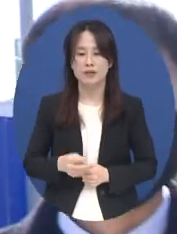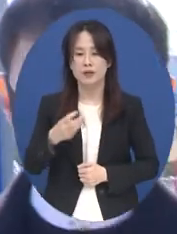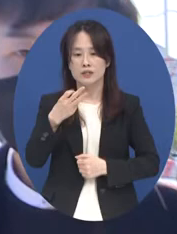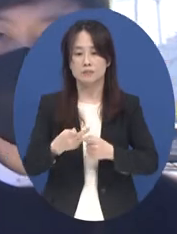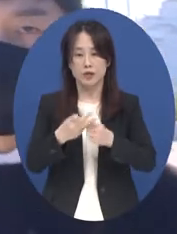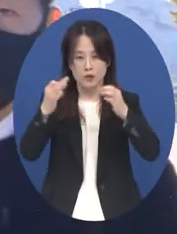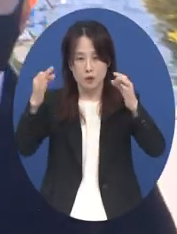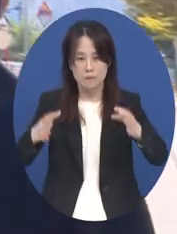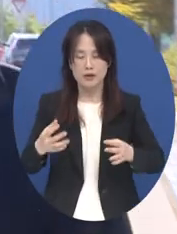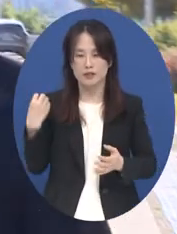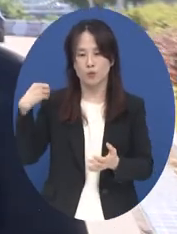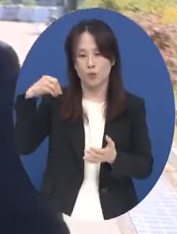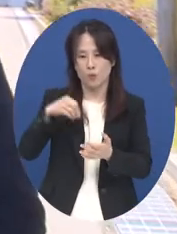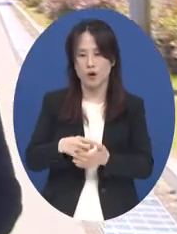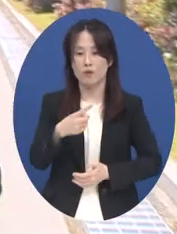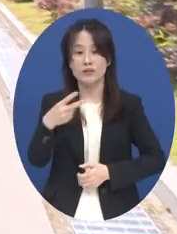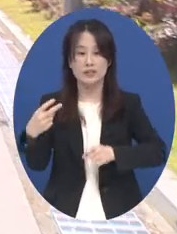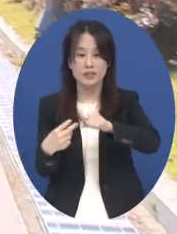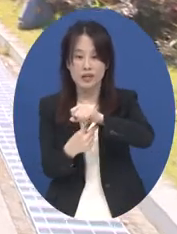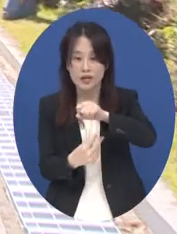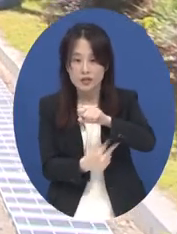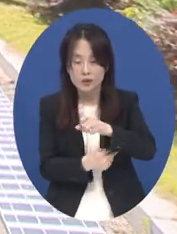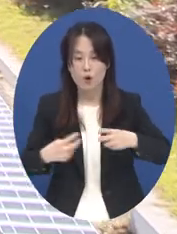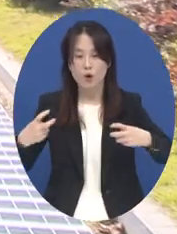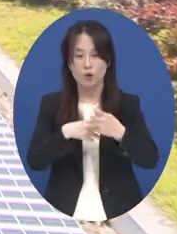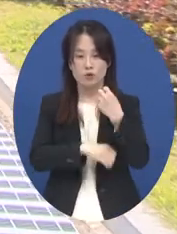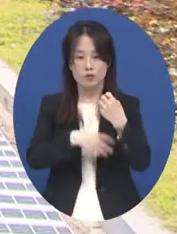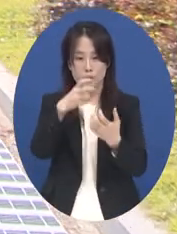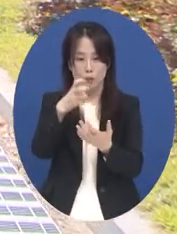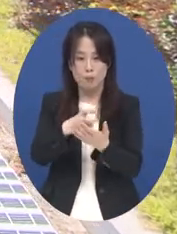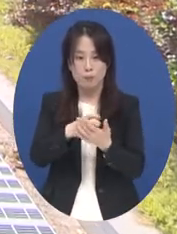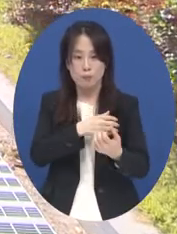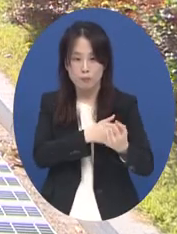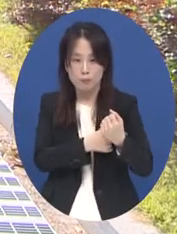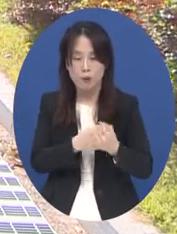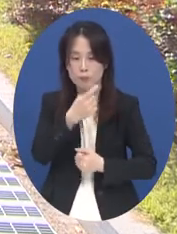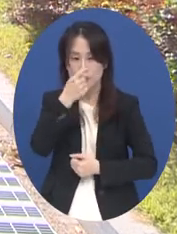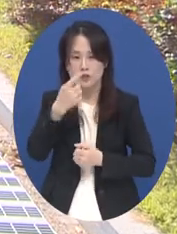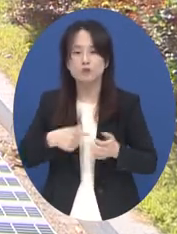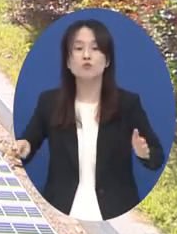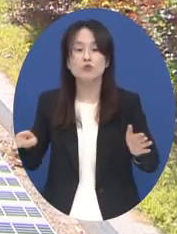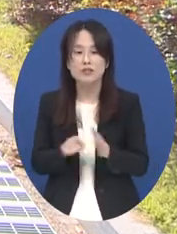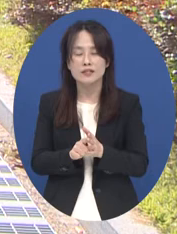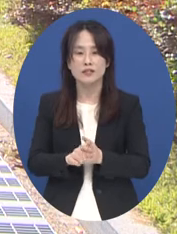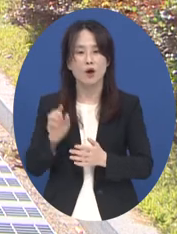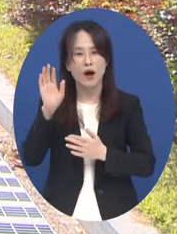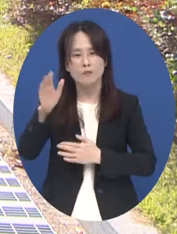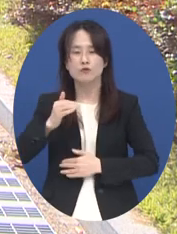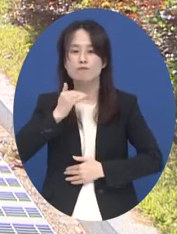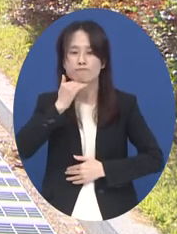13년 만에 도민들의 품으로 온 일산대교. 교통 기본권 보장을 위한 필수적인 공공재로서의